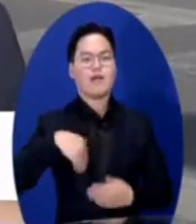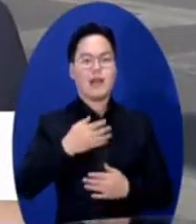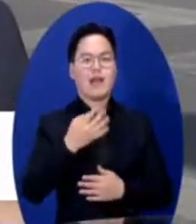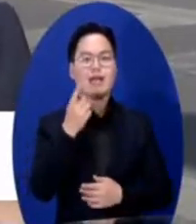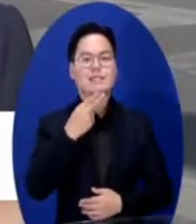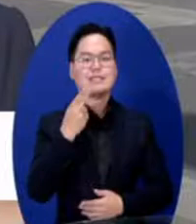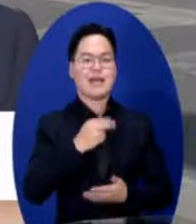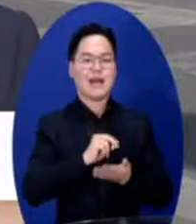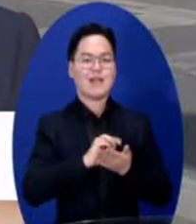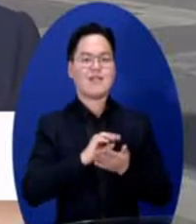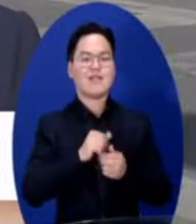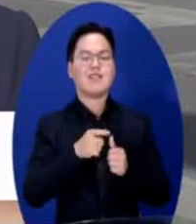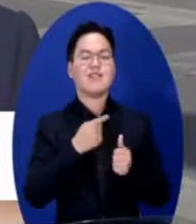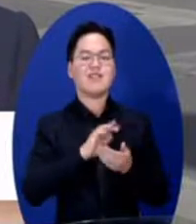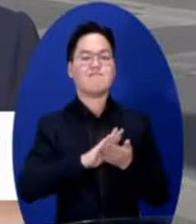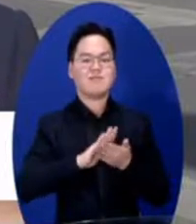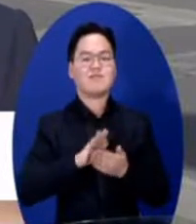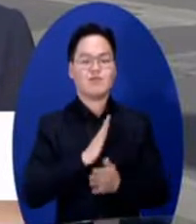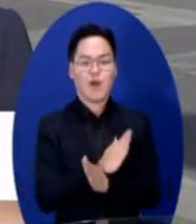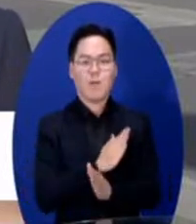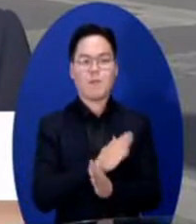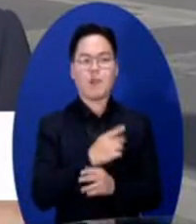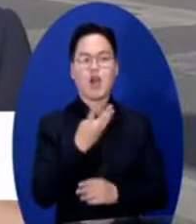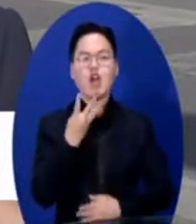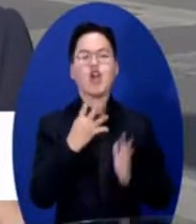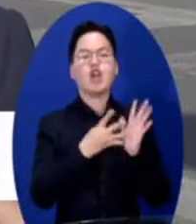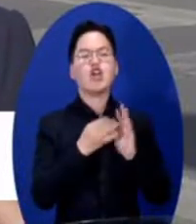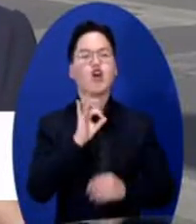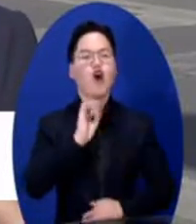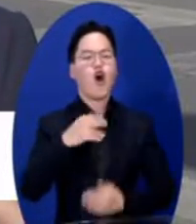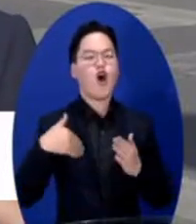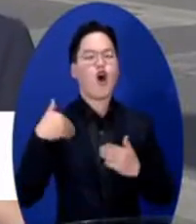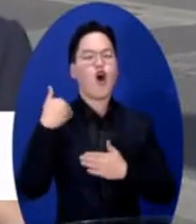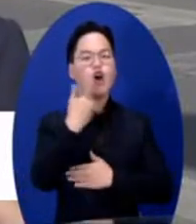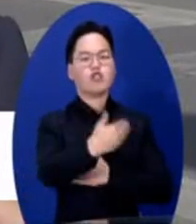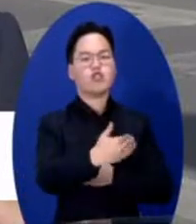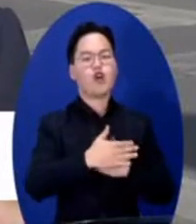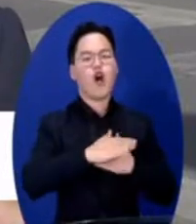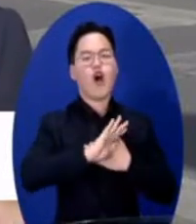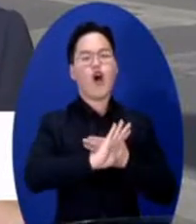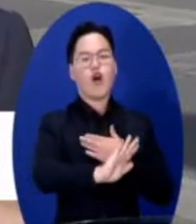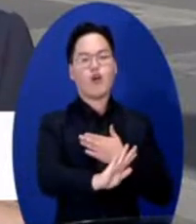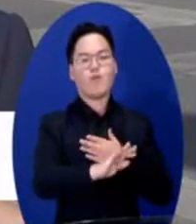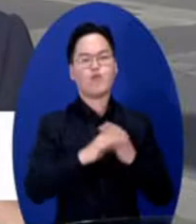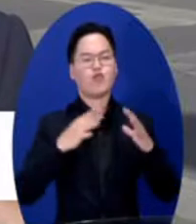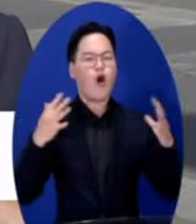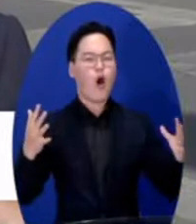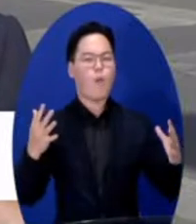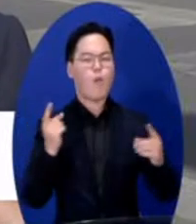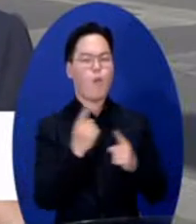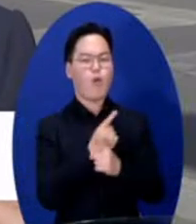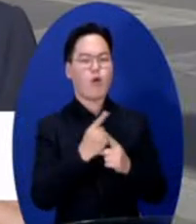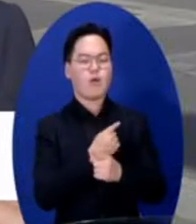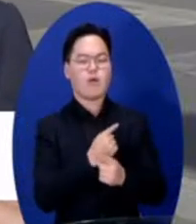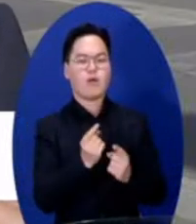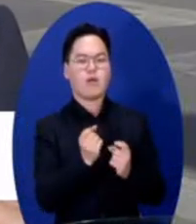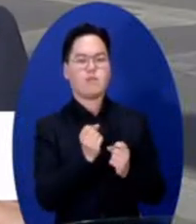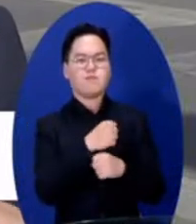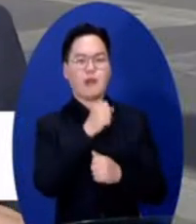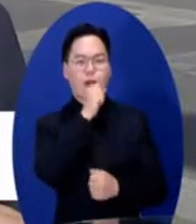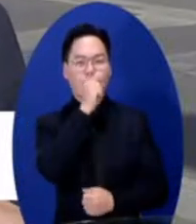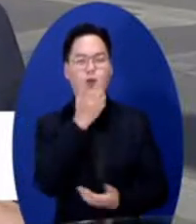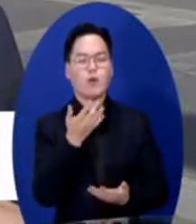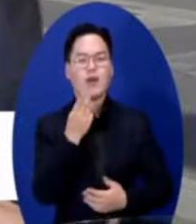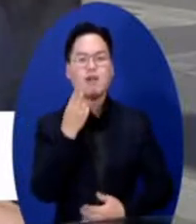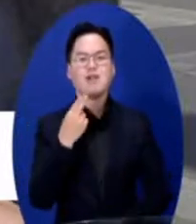авсан. 90-р оноос хойш хамгийн одоо их том хилмэгцсэн одоо хүний нэг болвол